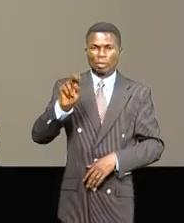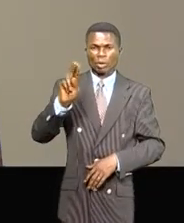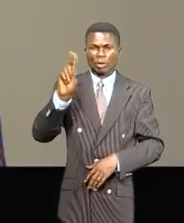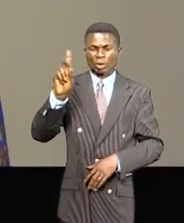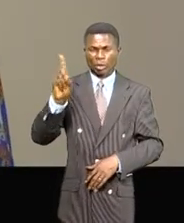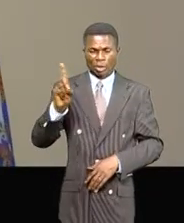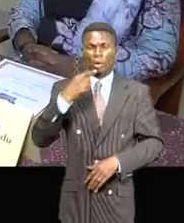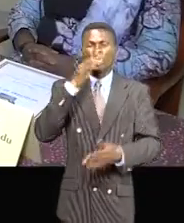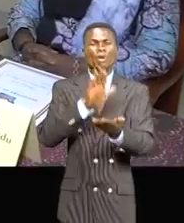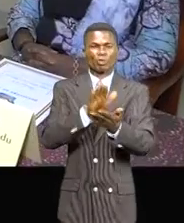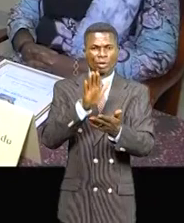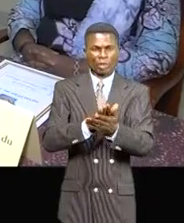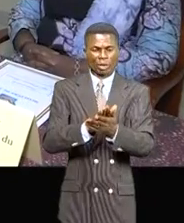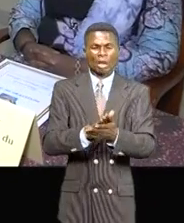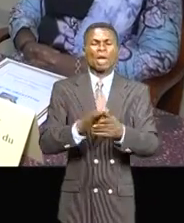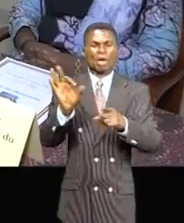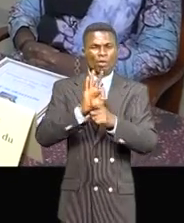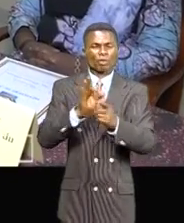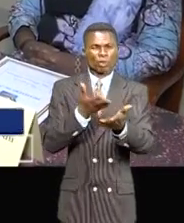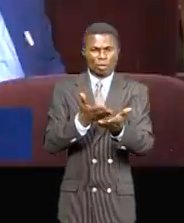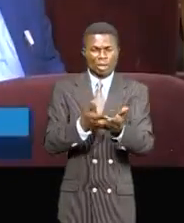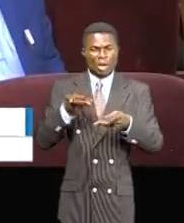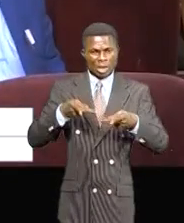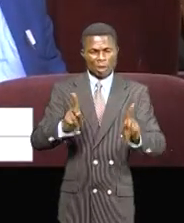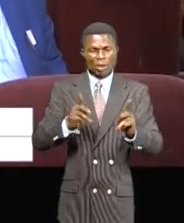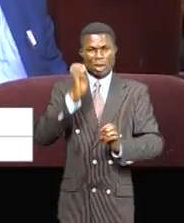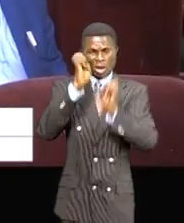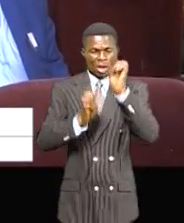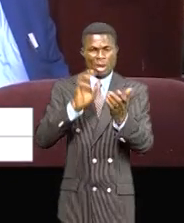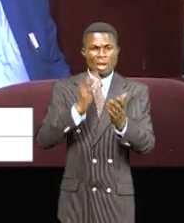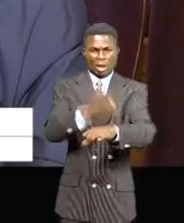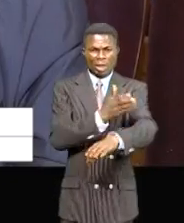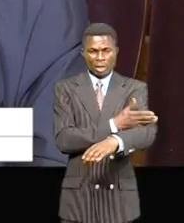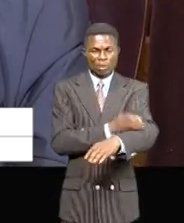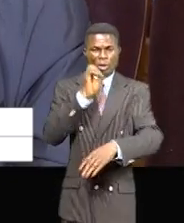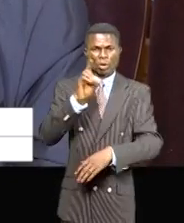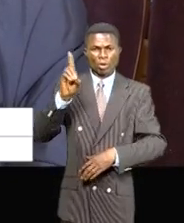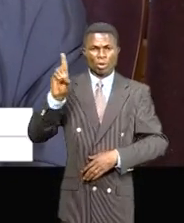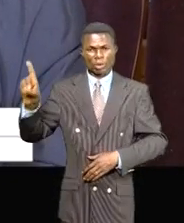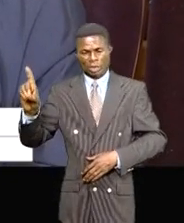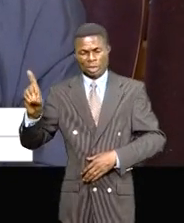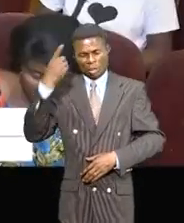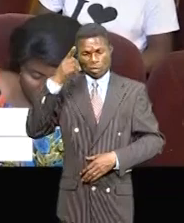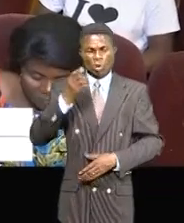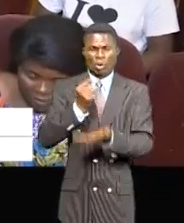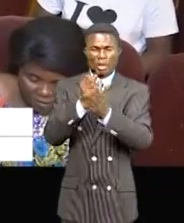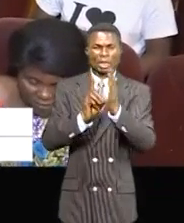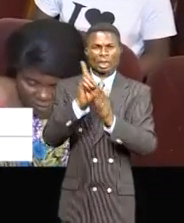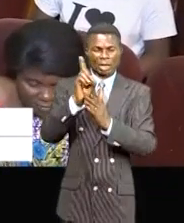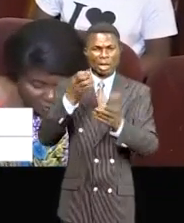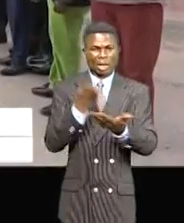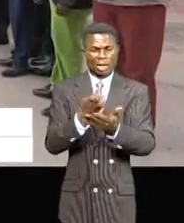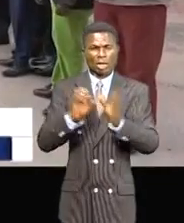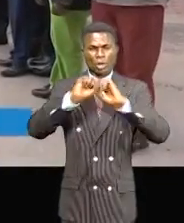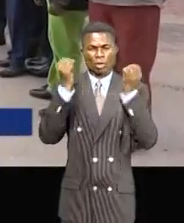s'est félicité de la tenue de cet atelier qui a permis d'évaluer le progrès des ODD en vue de booster le développement économique